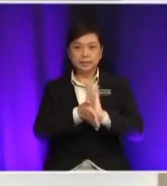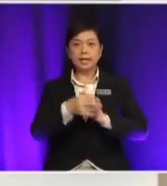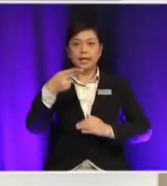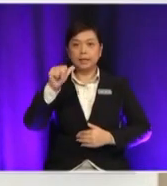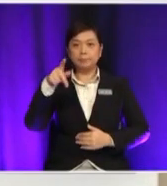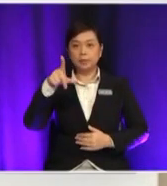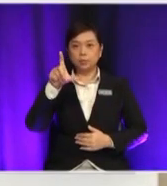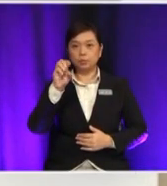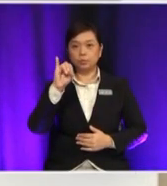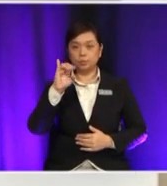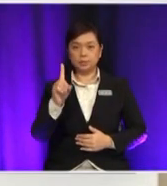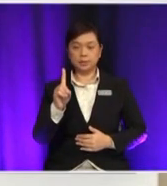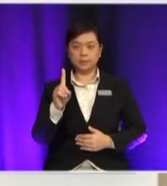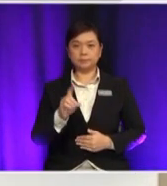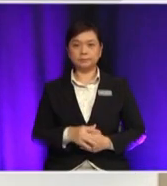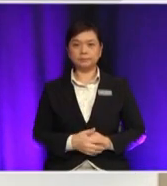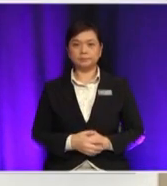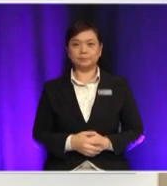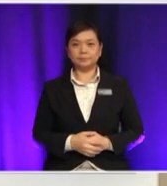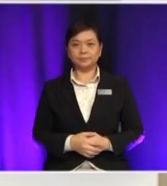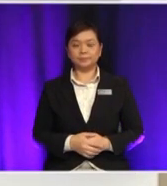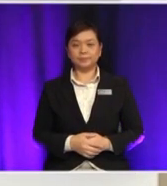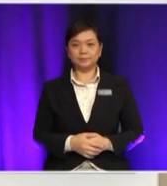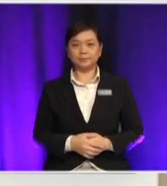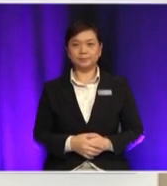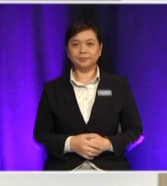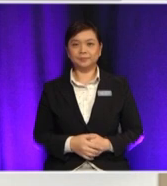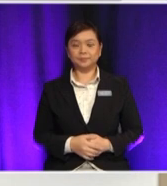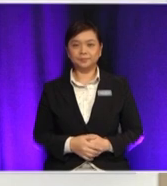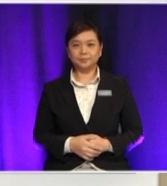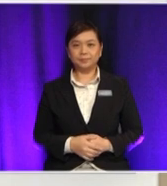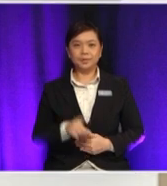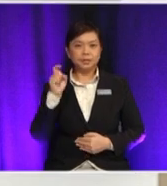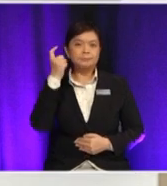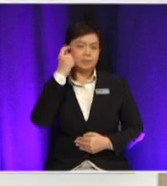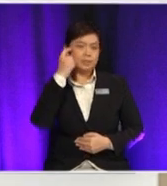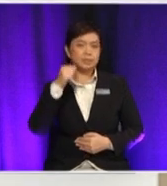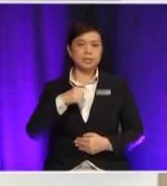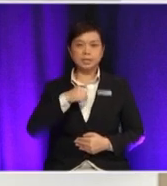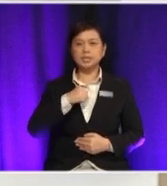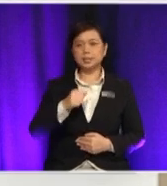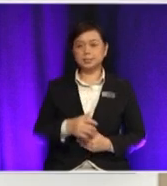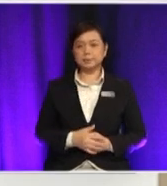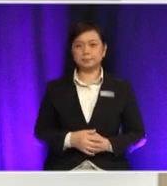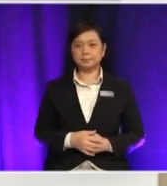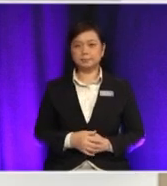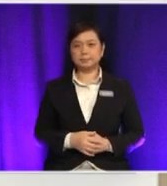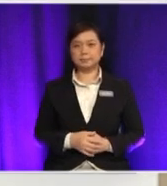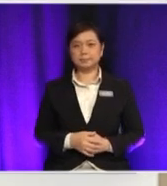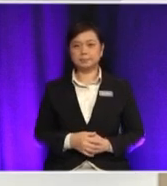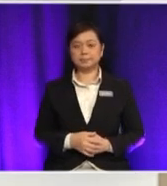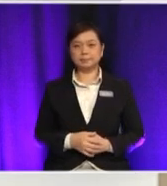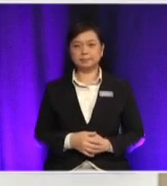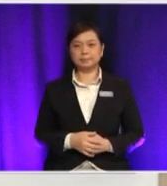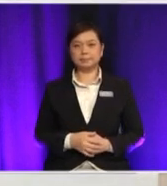Kris yang ini tak ada clue dicetak bagiku navigation sendiri alright Oke tengok